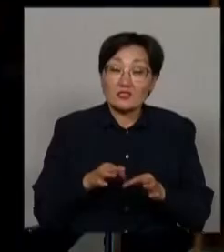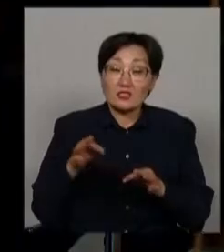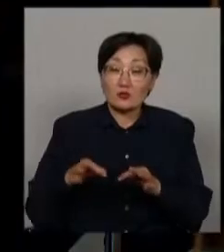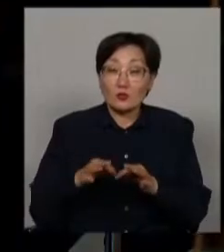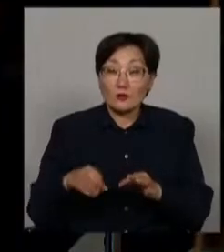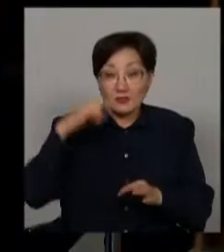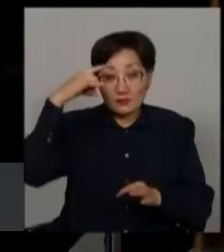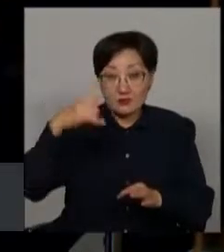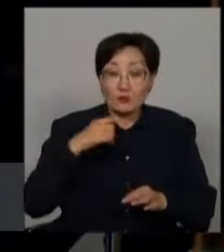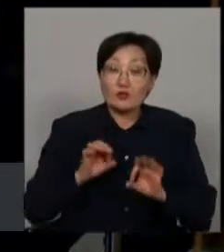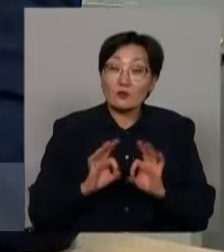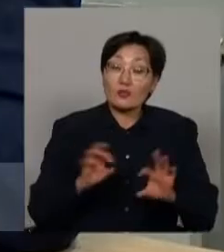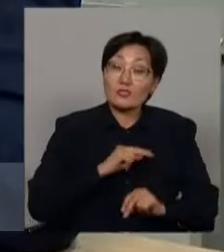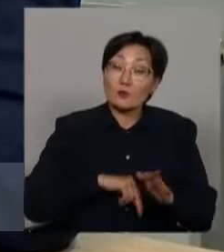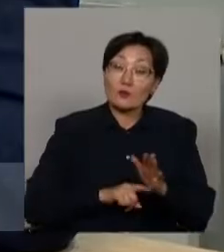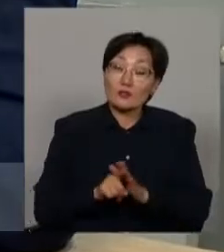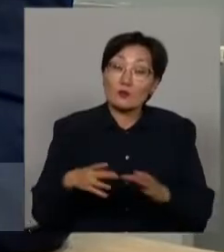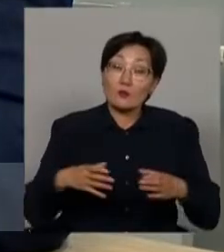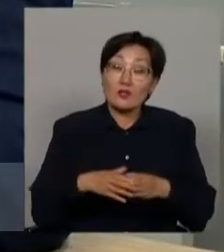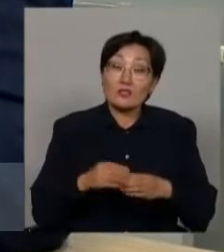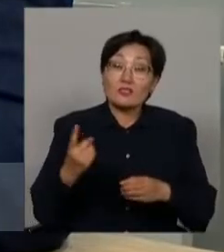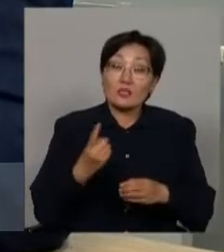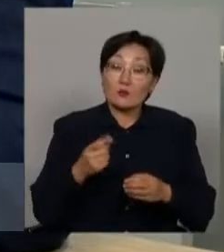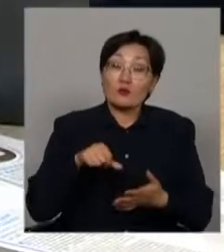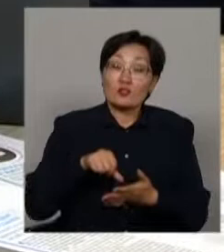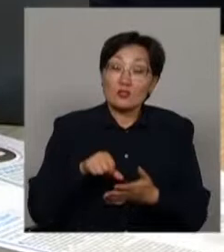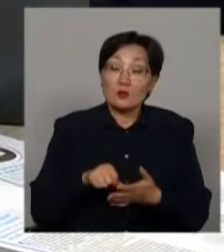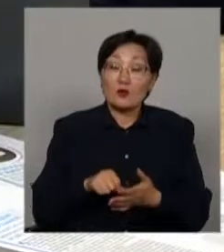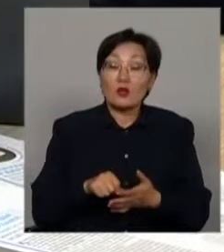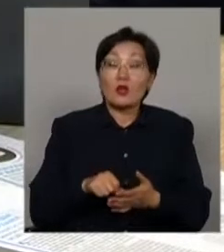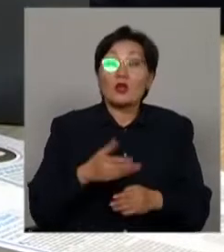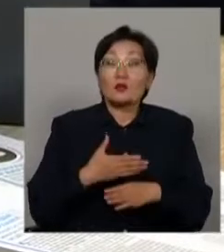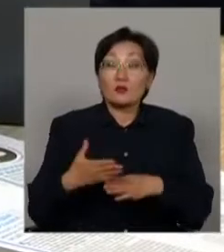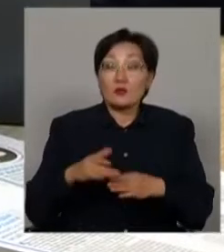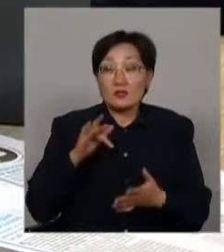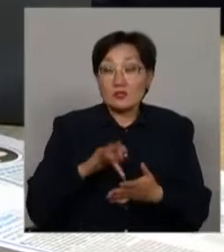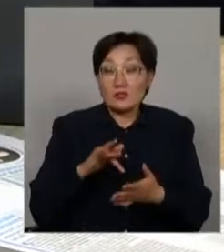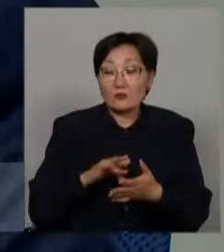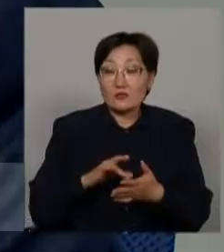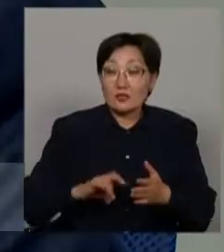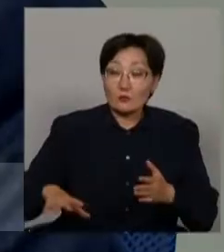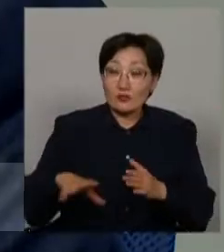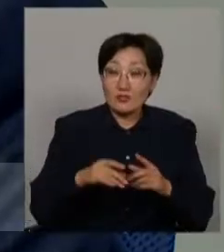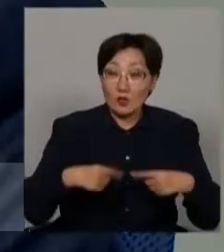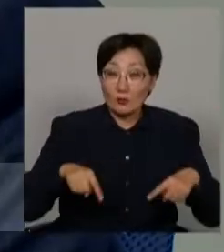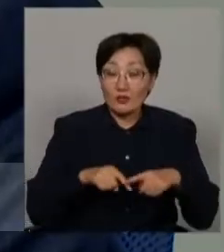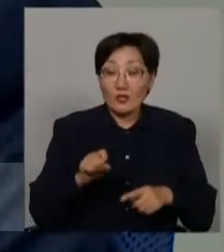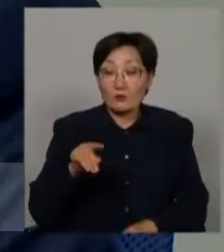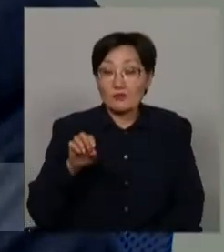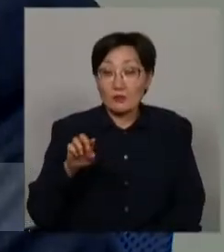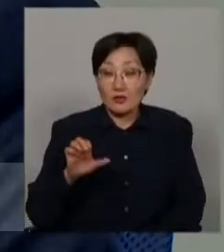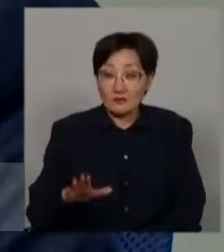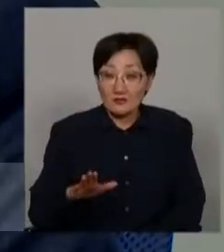страны. Агитационная работа началась в штабе еще одного кандидата. Офис Центрального республиканского предвыборного штаба Нурлана